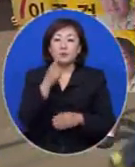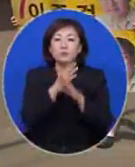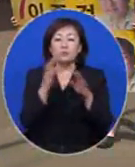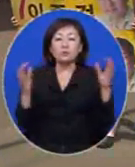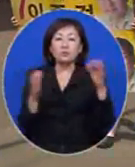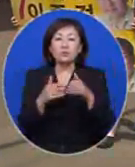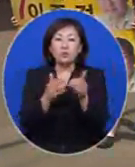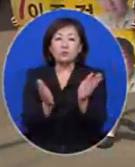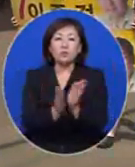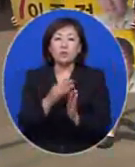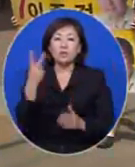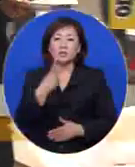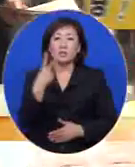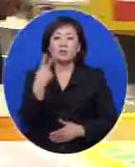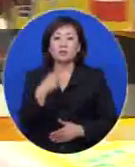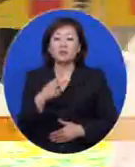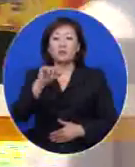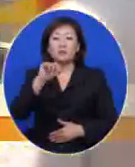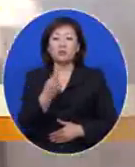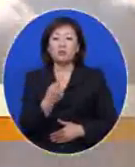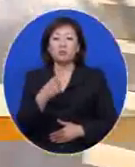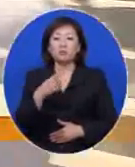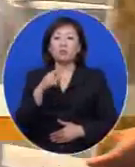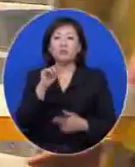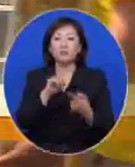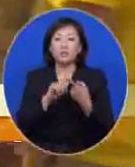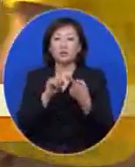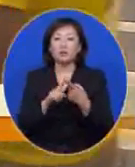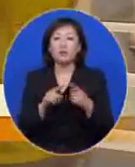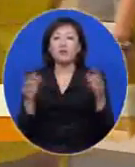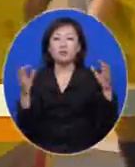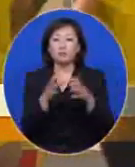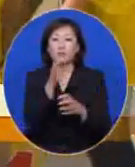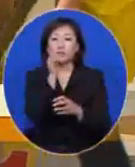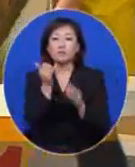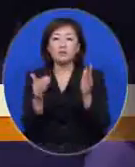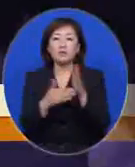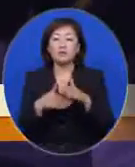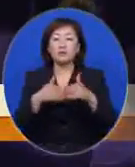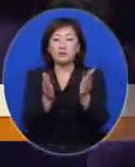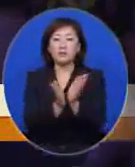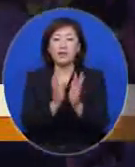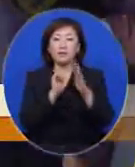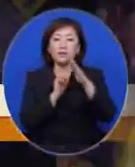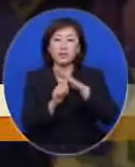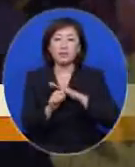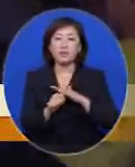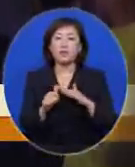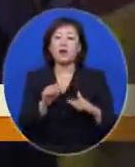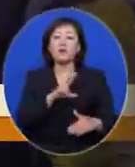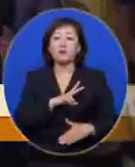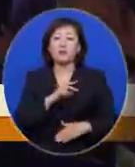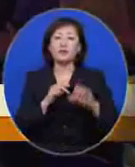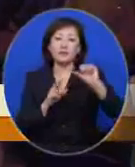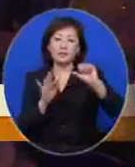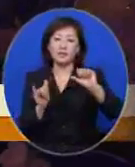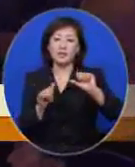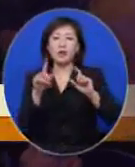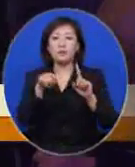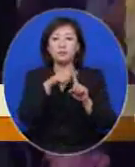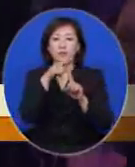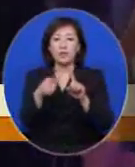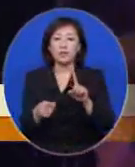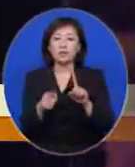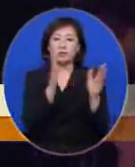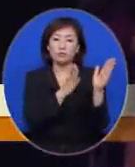민주통합당이 2002년 노무현 돌풍의 진원지인 울산에서부터 당대표와 최고위원 5명을 뽑는 대위원 투표